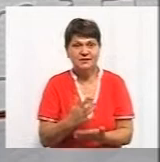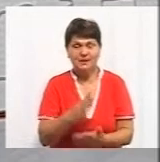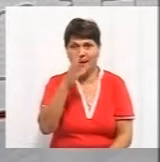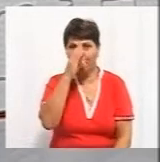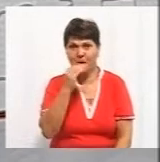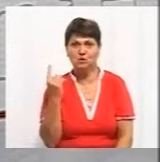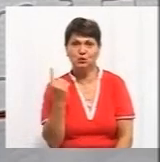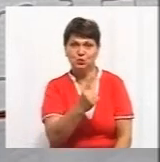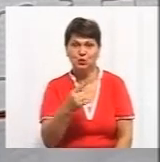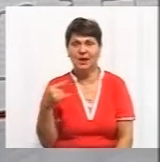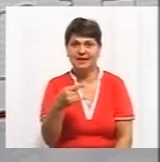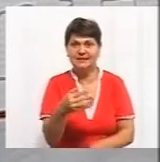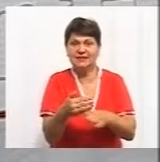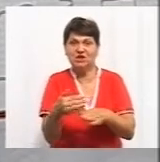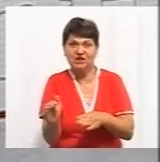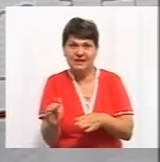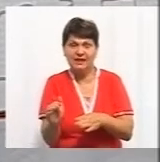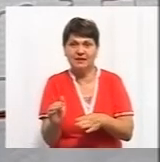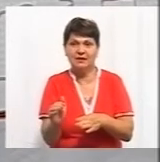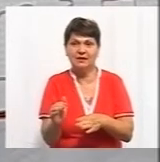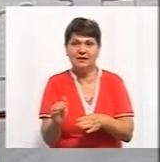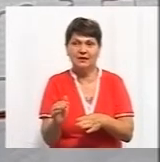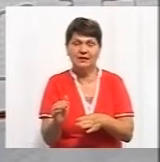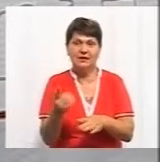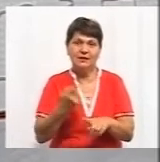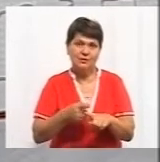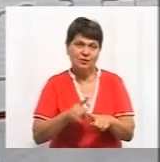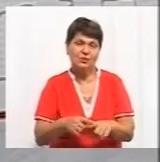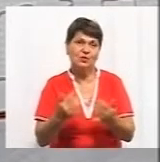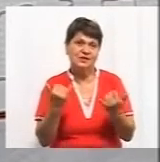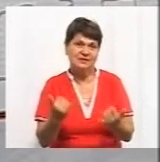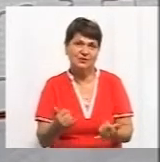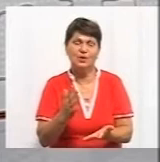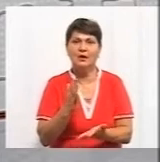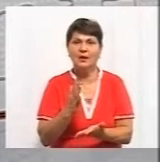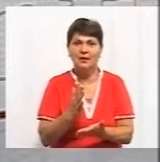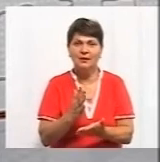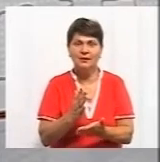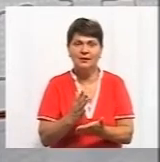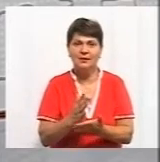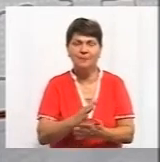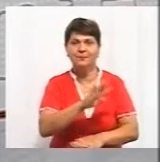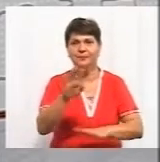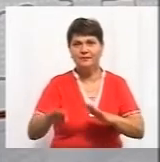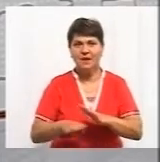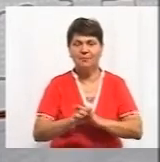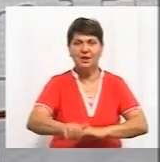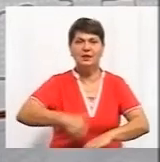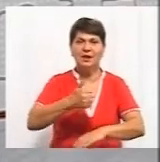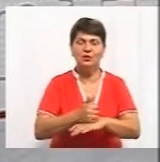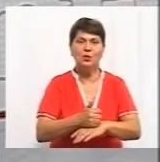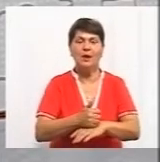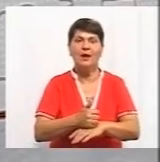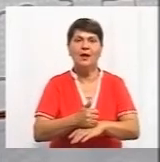в нашій системі, частина, скажімо, маршрутних таксі, тому сьогодні вони є під гідою департаменту